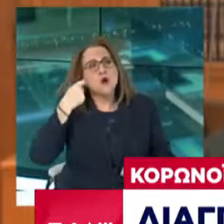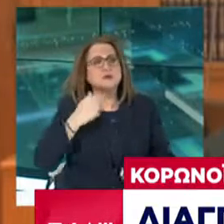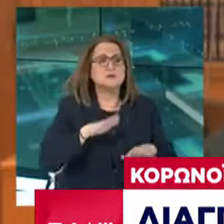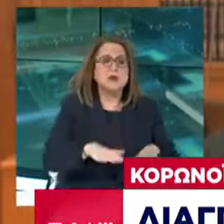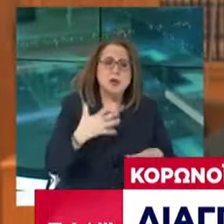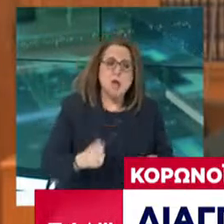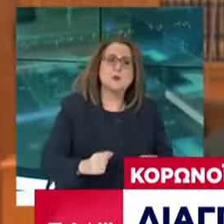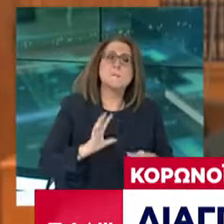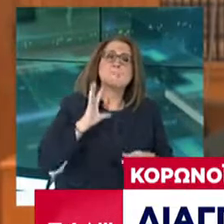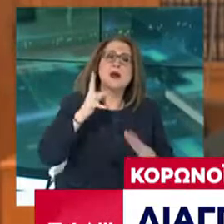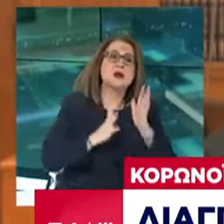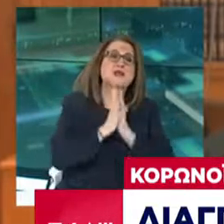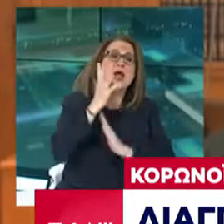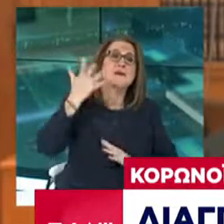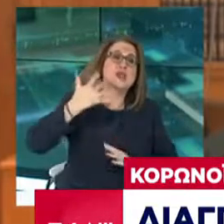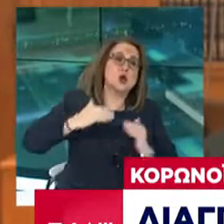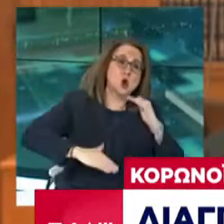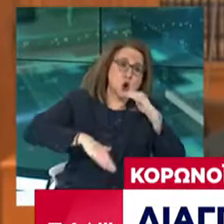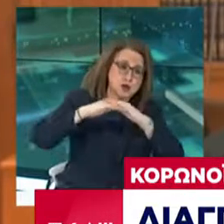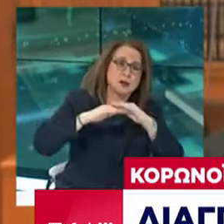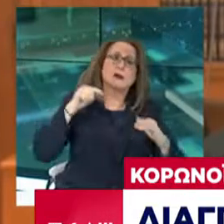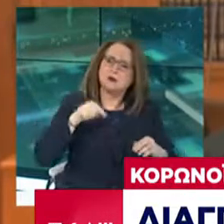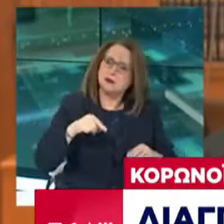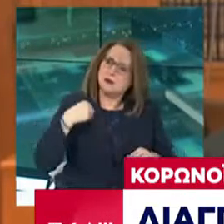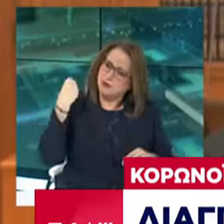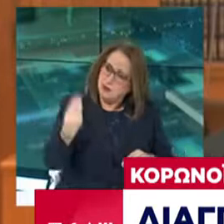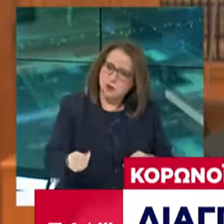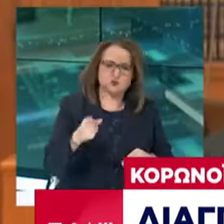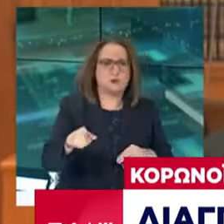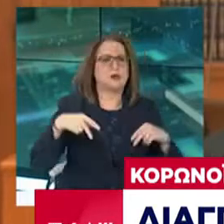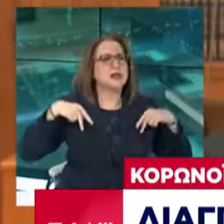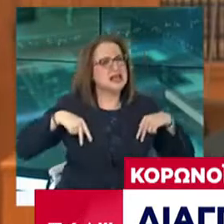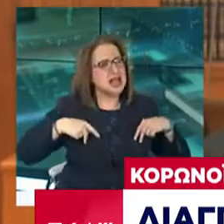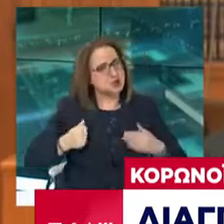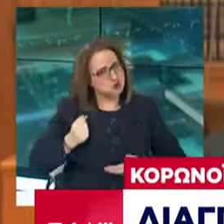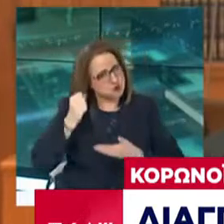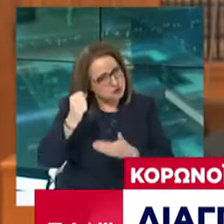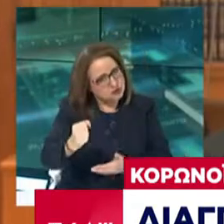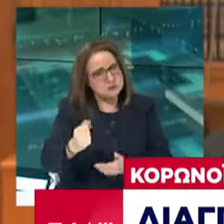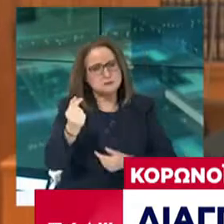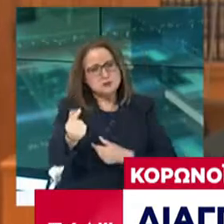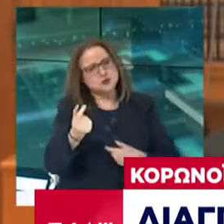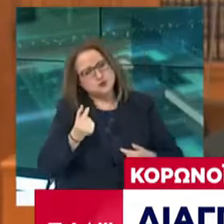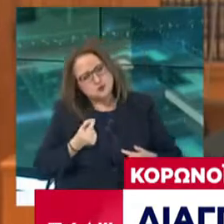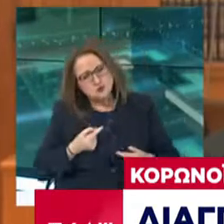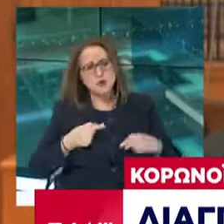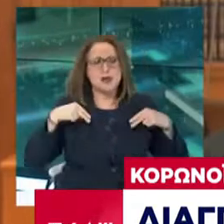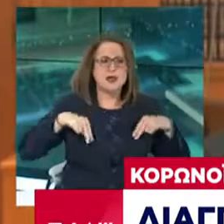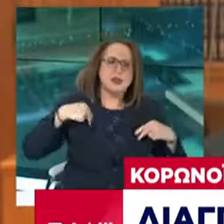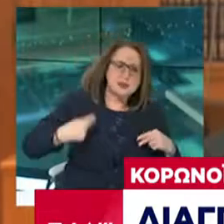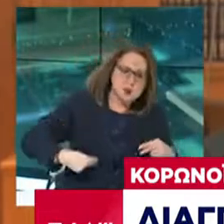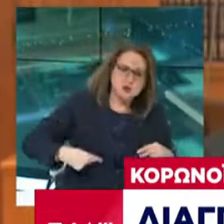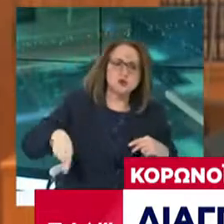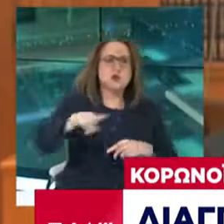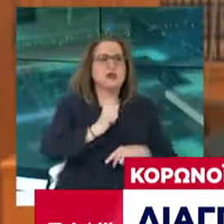ετών. Το κράτος θα χρηματοδοτήσει ένα μέρος της. Το βάρος της όμως οφείλουμε να το μοιραστούμε όλοι, κράτος, επιχειρήσεις και